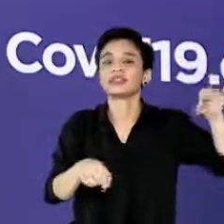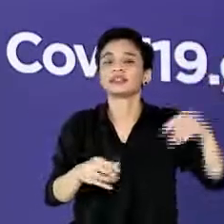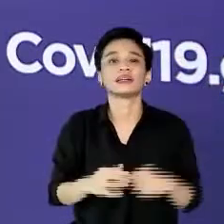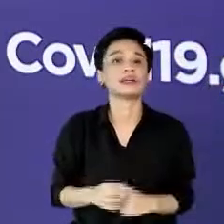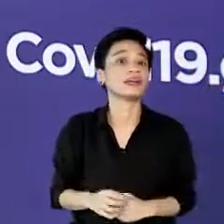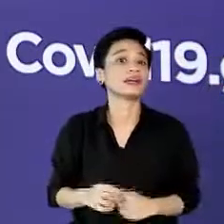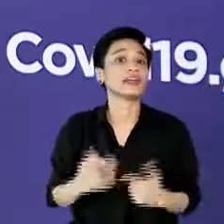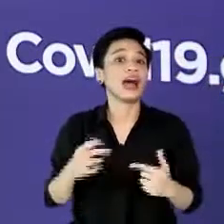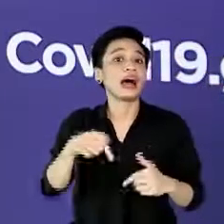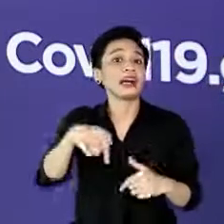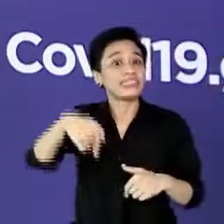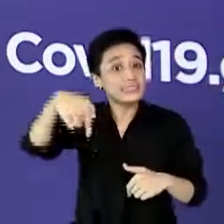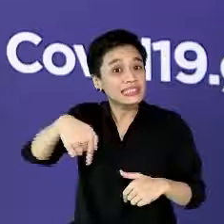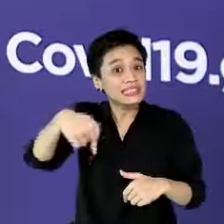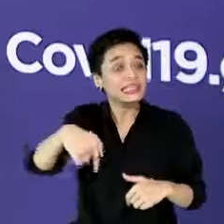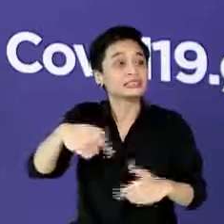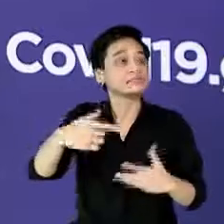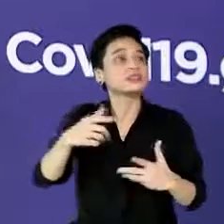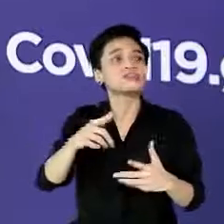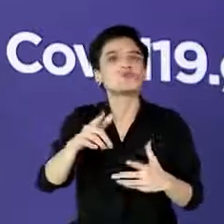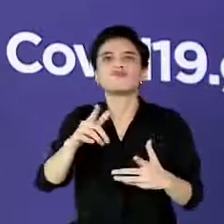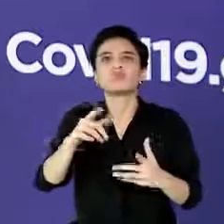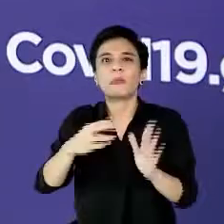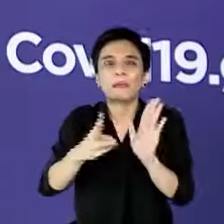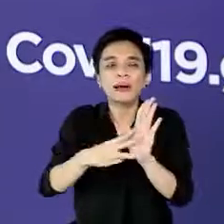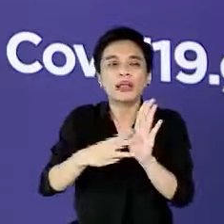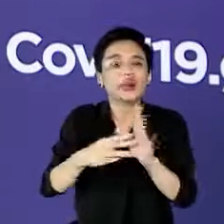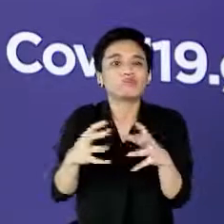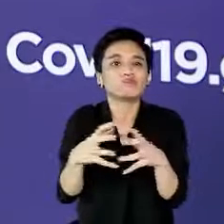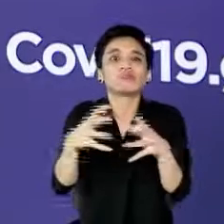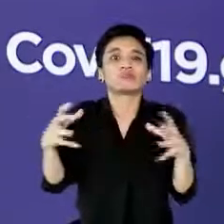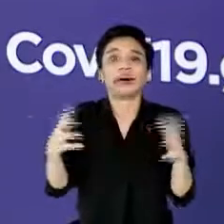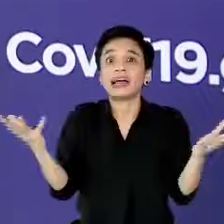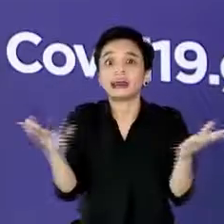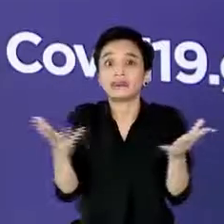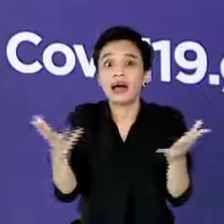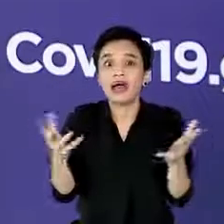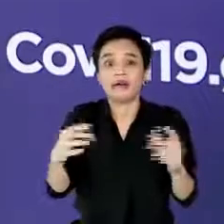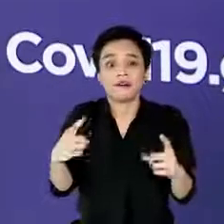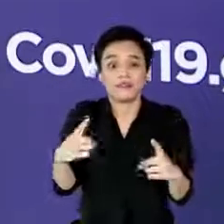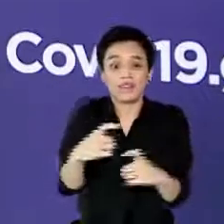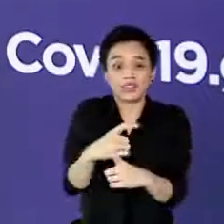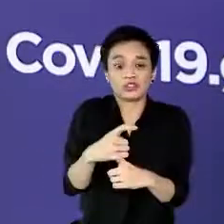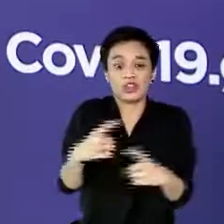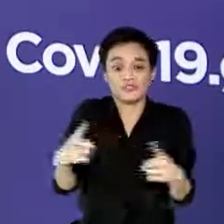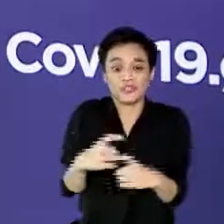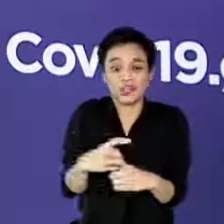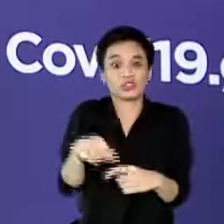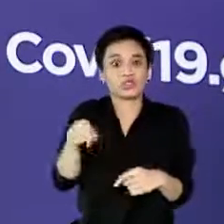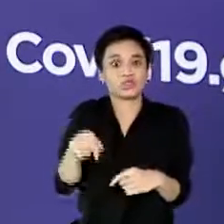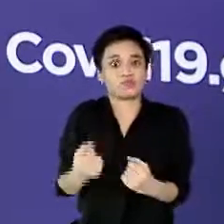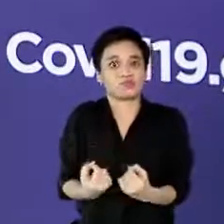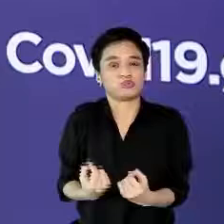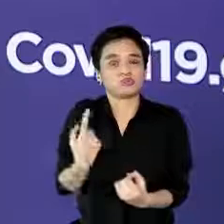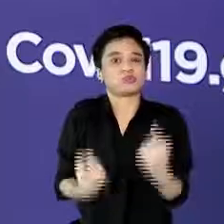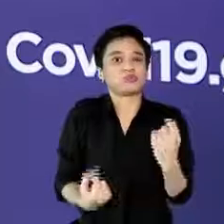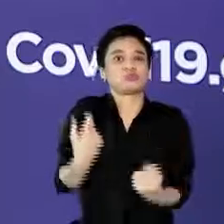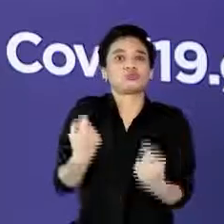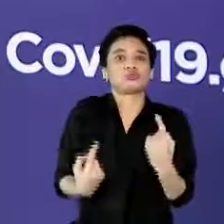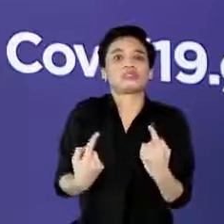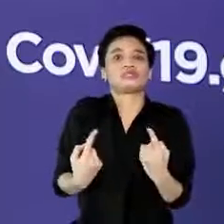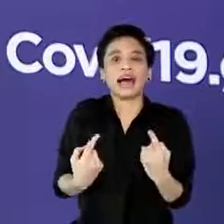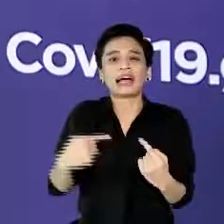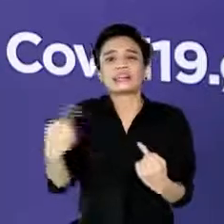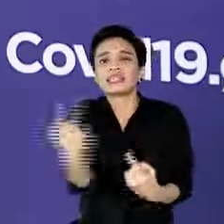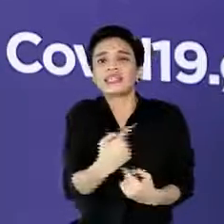besar pada eh Hai cukup besar dari mutasi virus karena itu menjaga negara ini agar